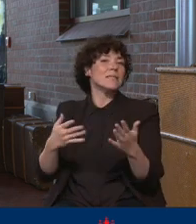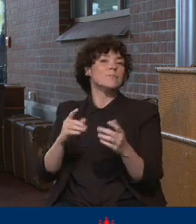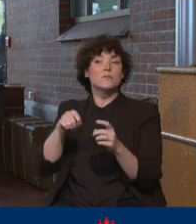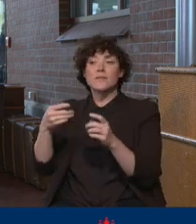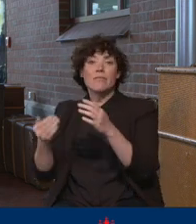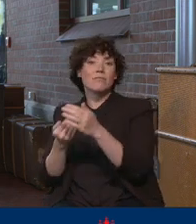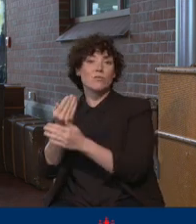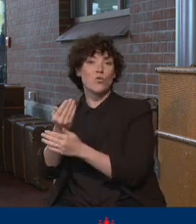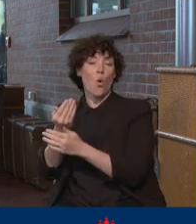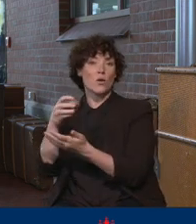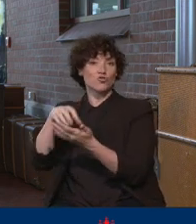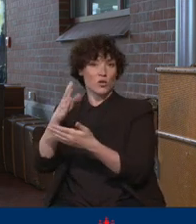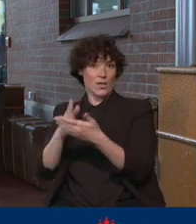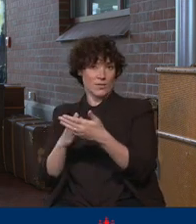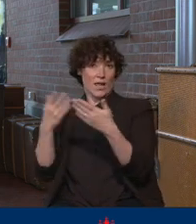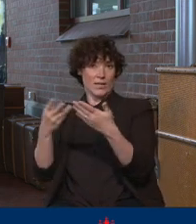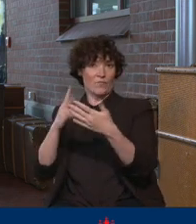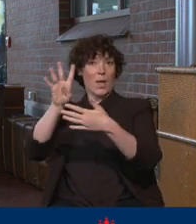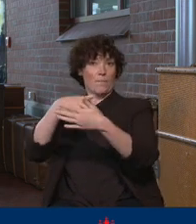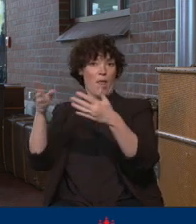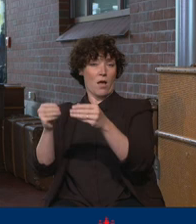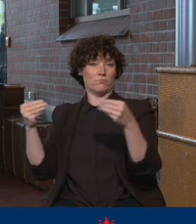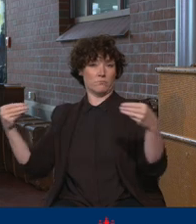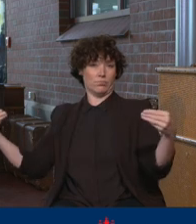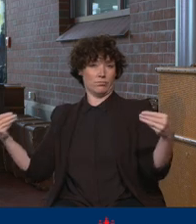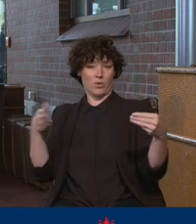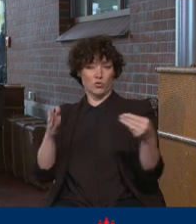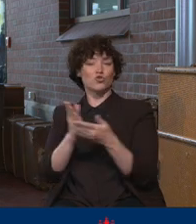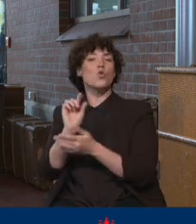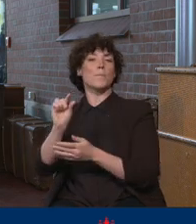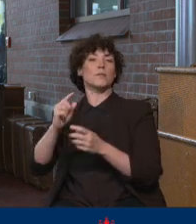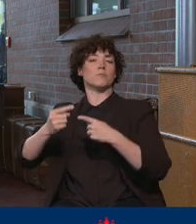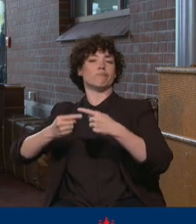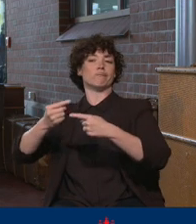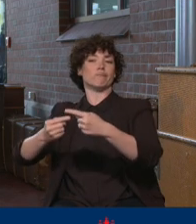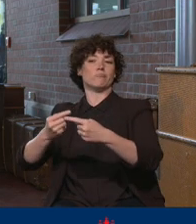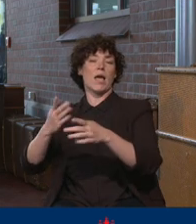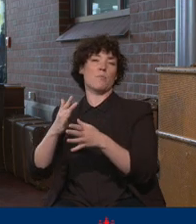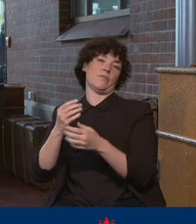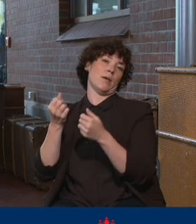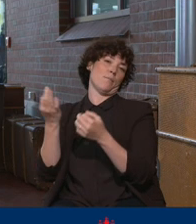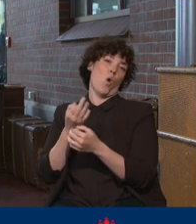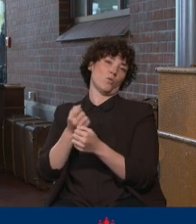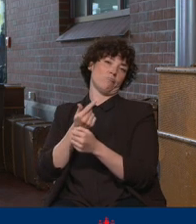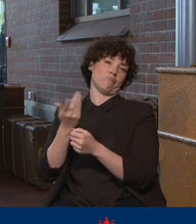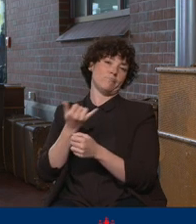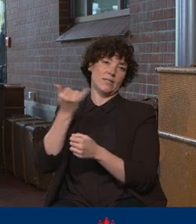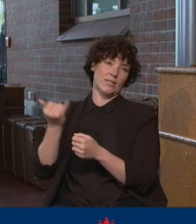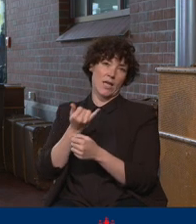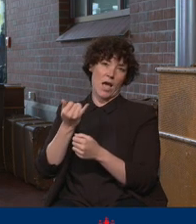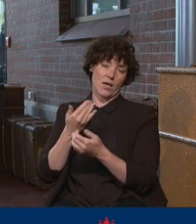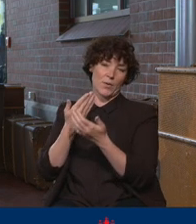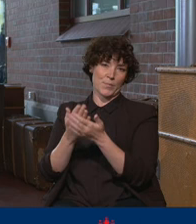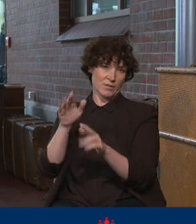plänen schon so ein bisschen gestalt angenommen hat aber in den kommenden jahren erst diesen raum erobern wird mit versprechen einen